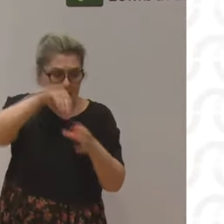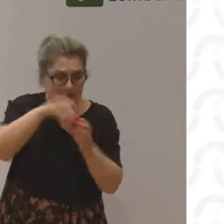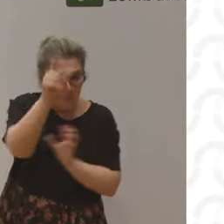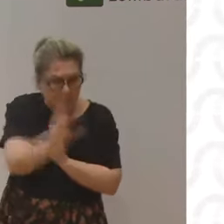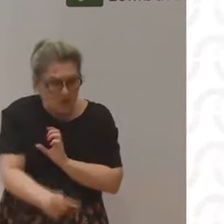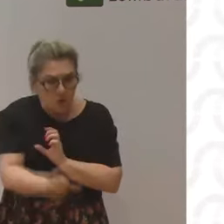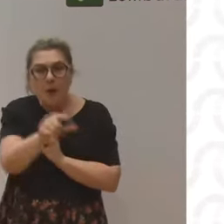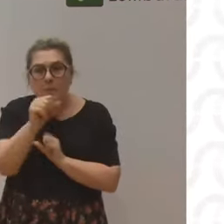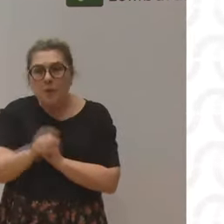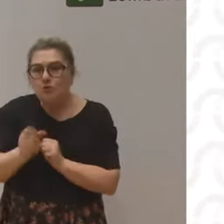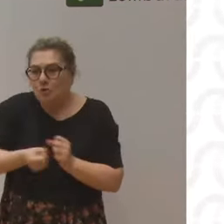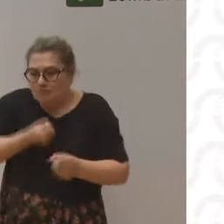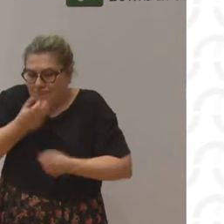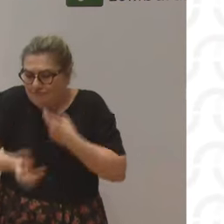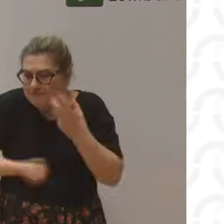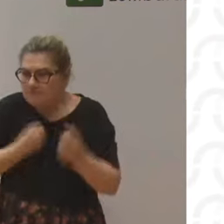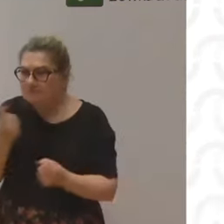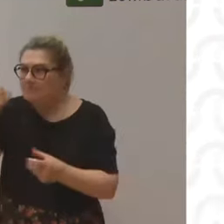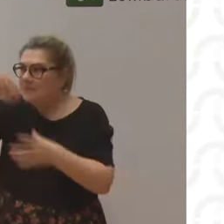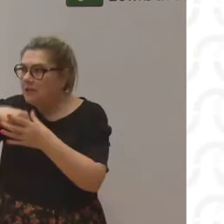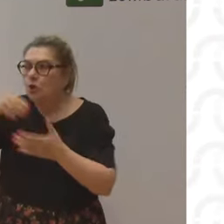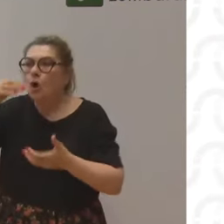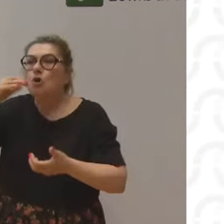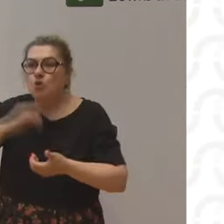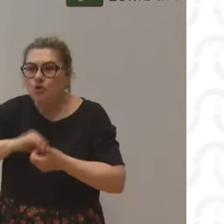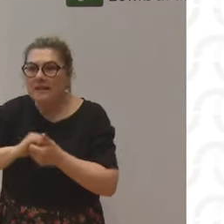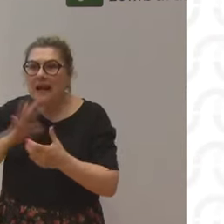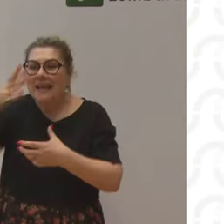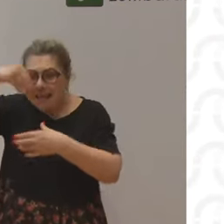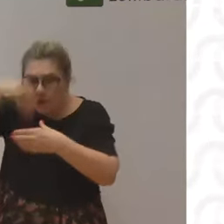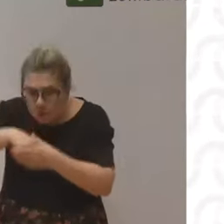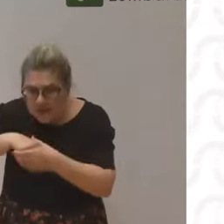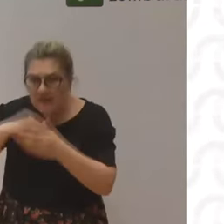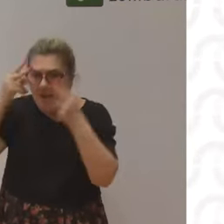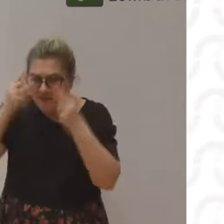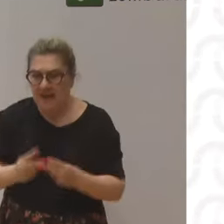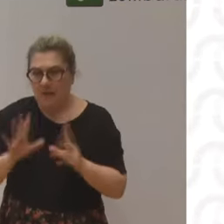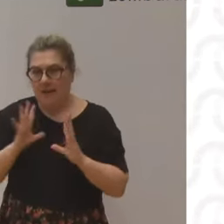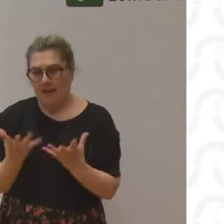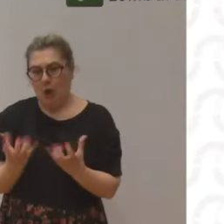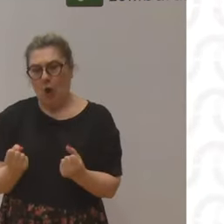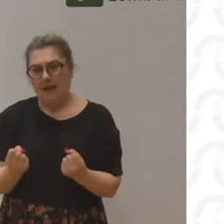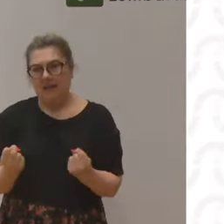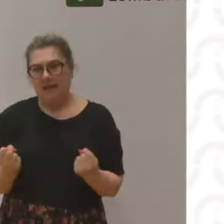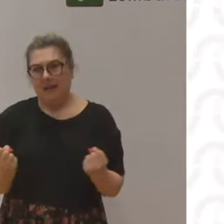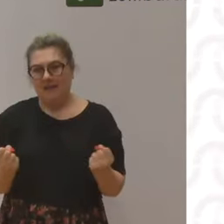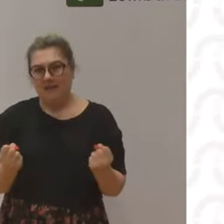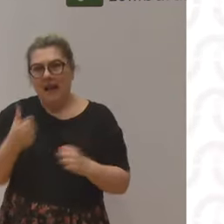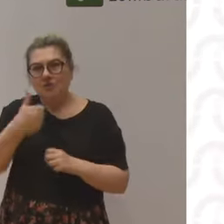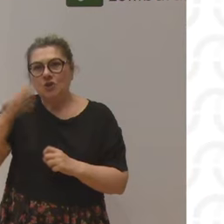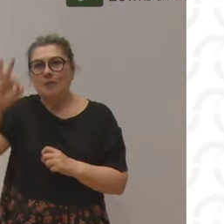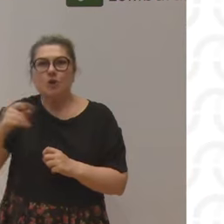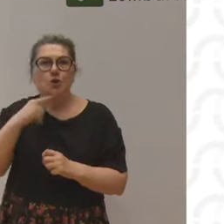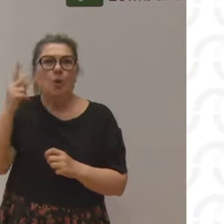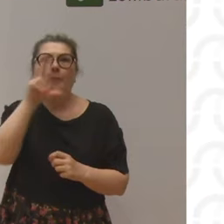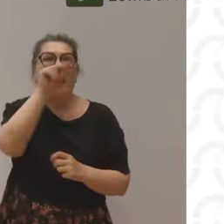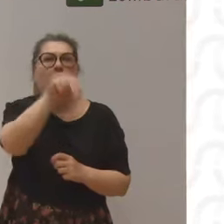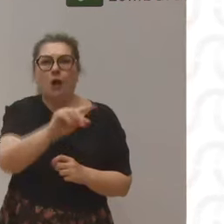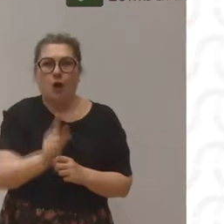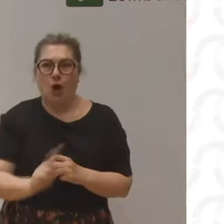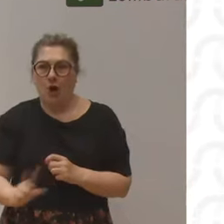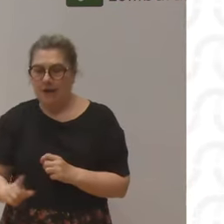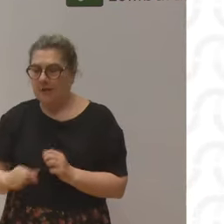avere modo di esprimersi in una società che sia veramente inclusiva nei fatti, voglio dire, concretamente, e non solo